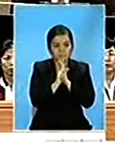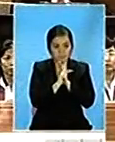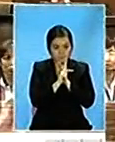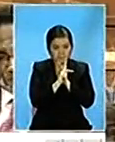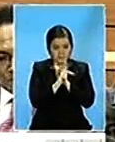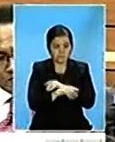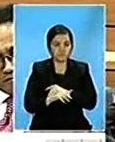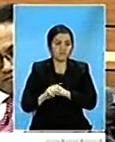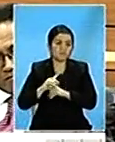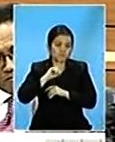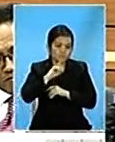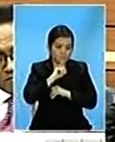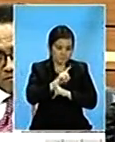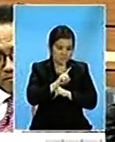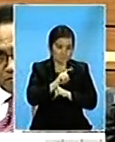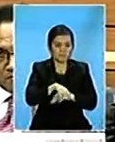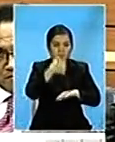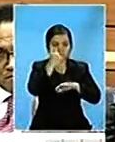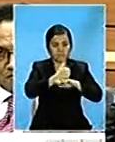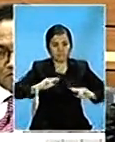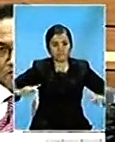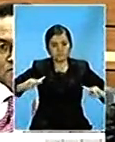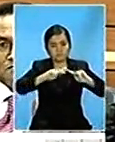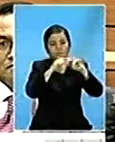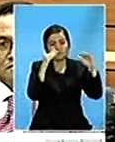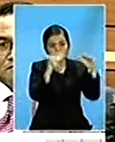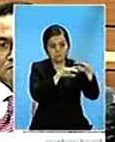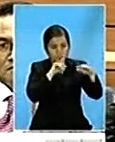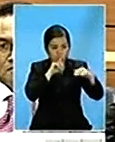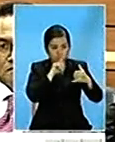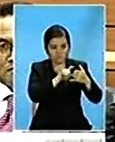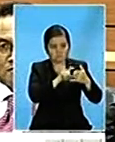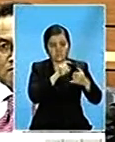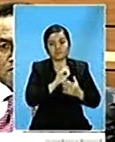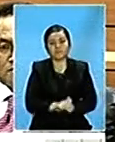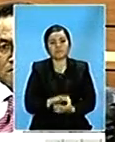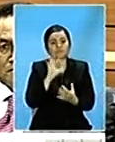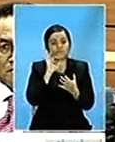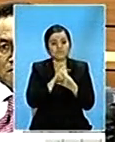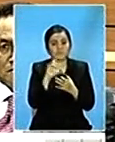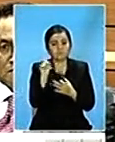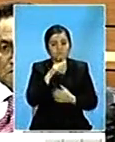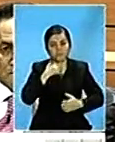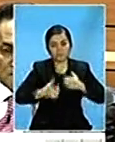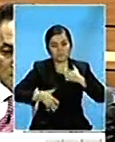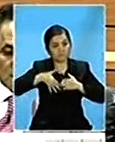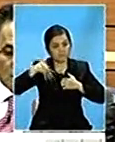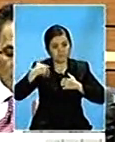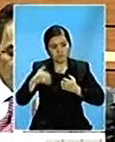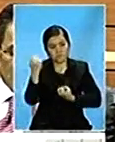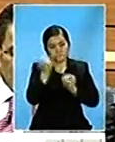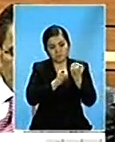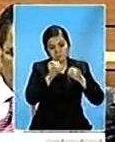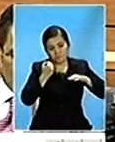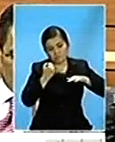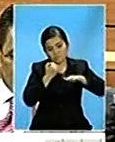มได้ตั้งกระทู้ถามรัฐมนตรีว่าการกระทรวงคมนาคมเกี่ยวกับความเดือดร้อนของพี่น้องประชาชนในการสัญจร